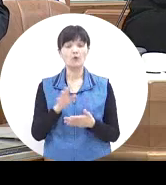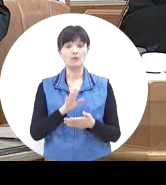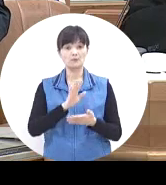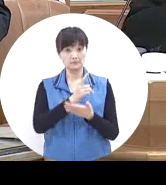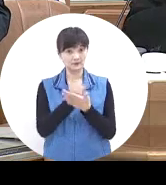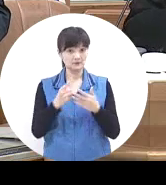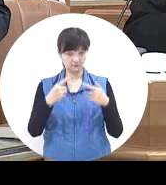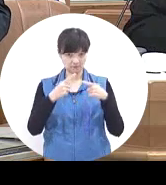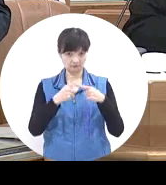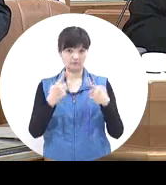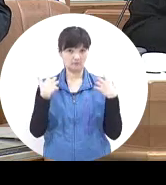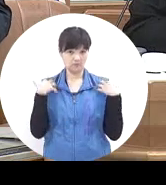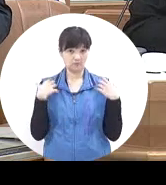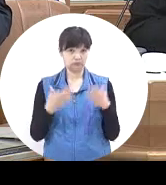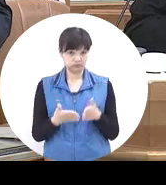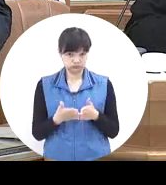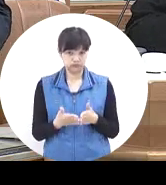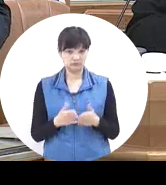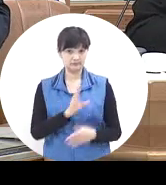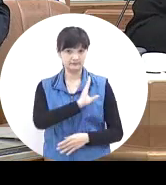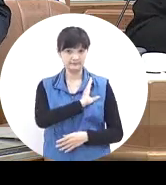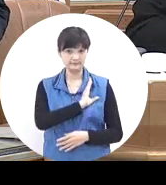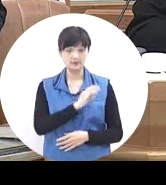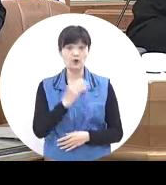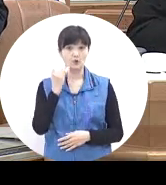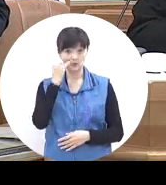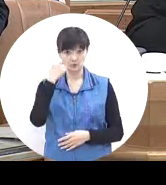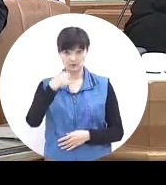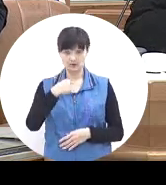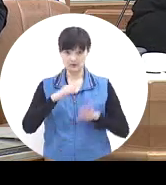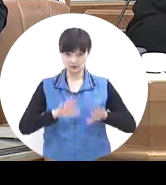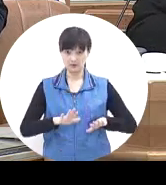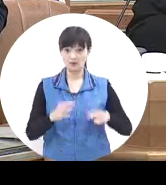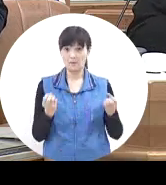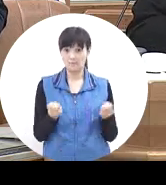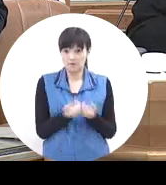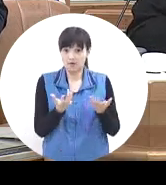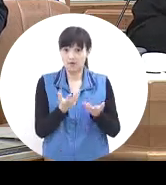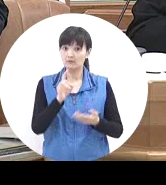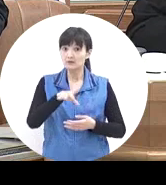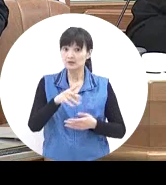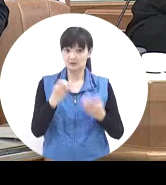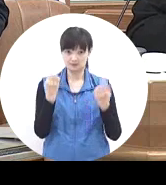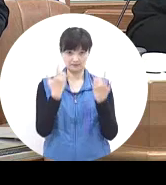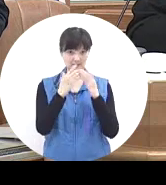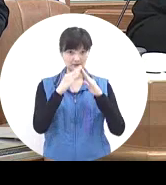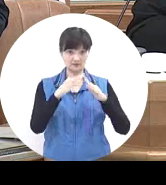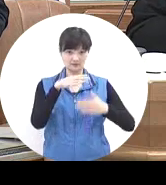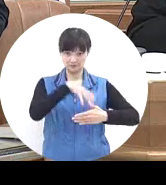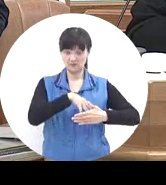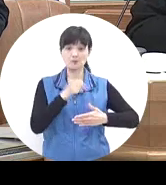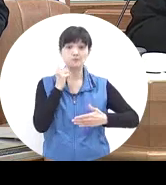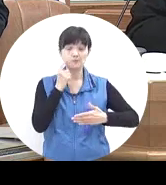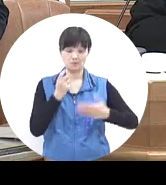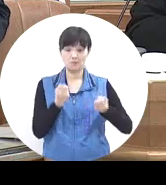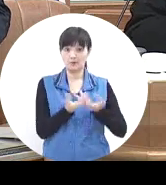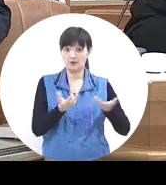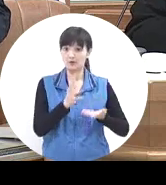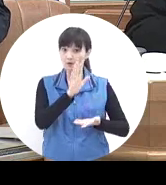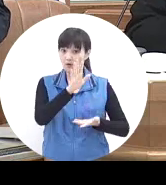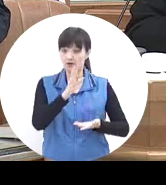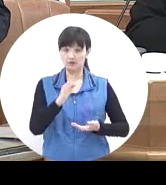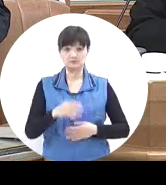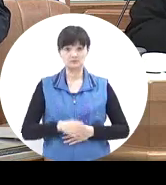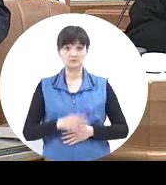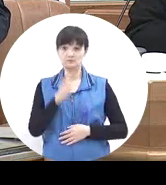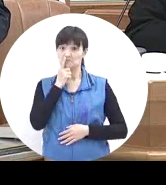哦，我也觉得说我自己如果现在放在新北市辖区里面，新北市一定不管是中央前者，新北